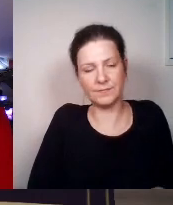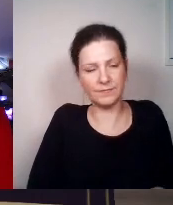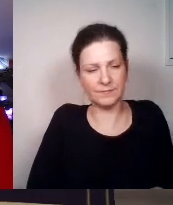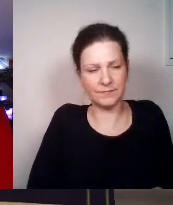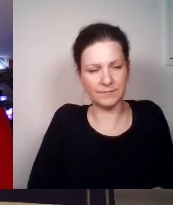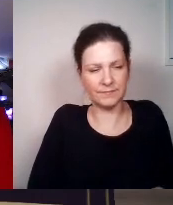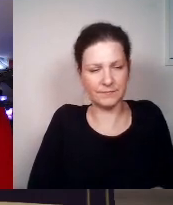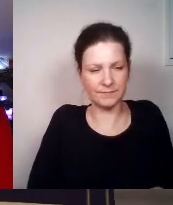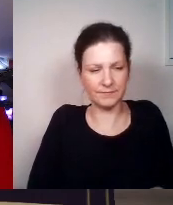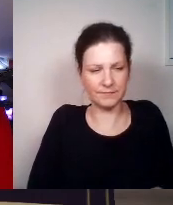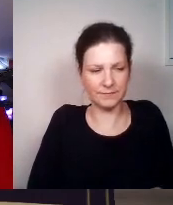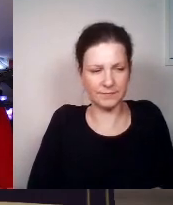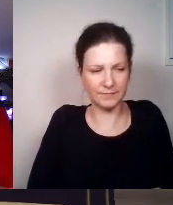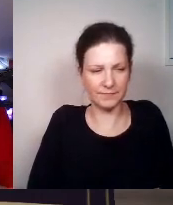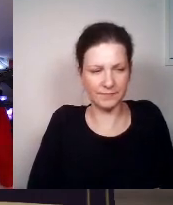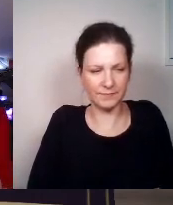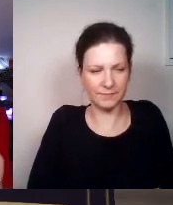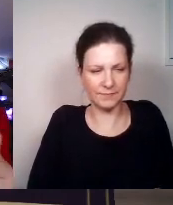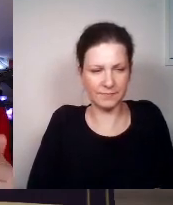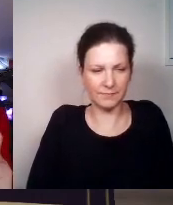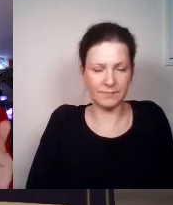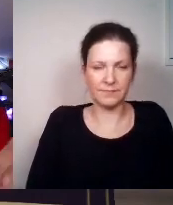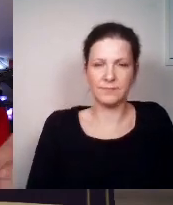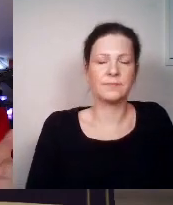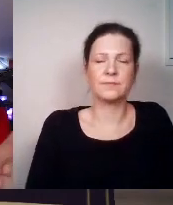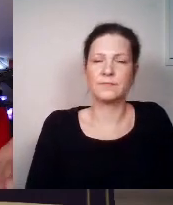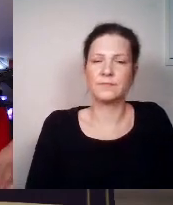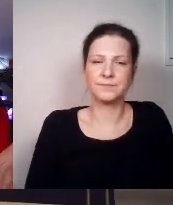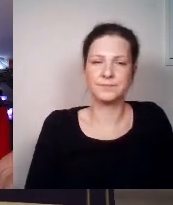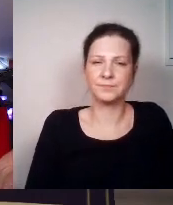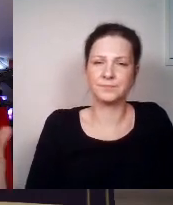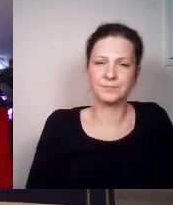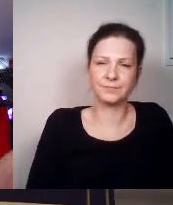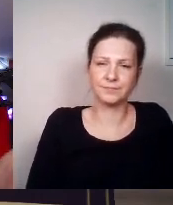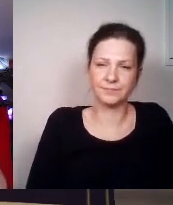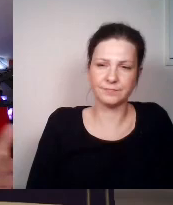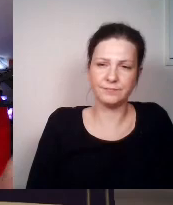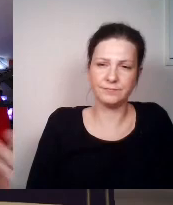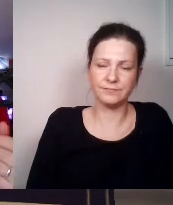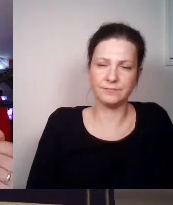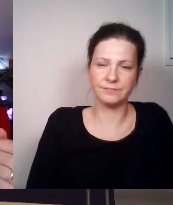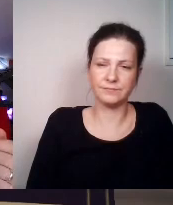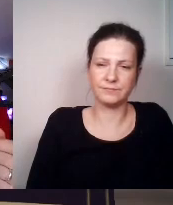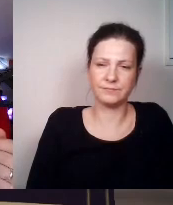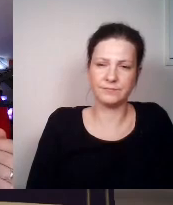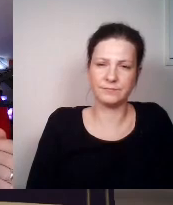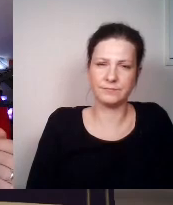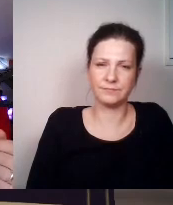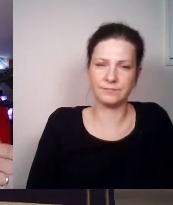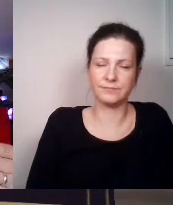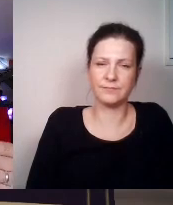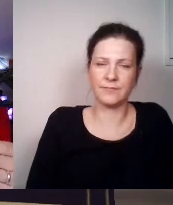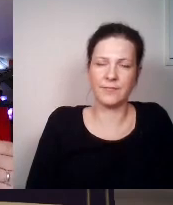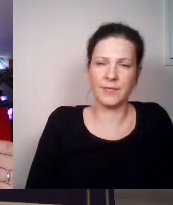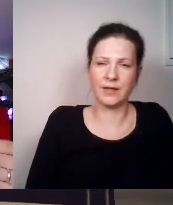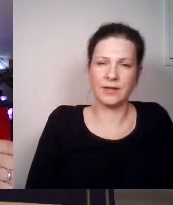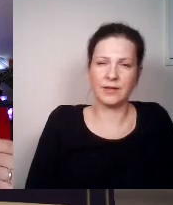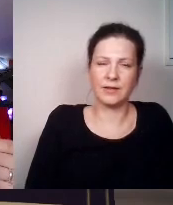USA, in Spanien wurde es quasi das erste Mal tatsächlich berichtet, deswegen hat sie leider die spanische Grippe bekommen.